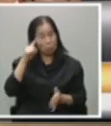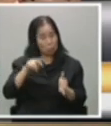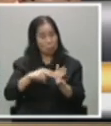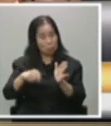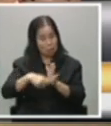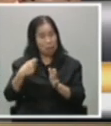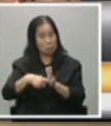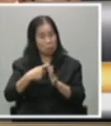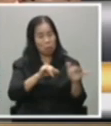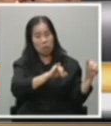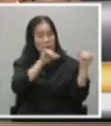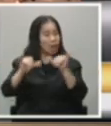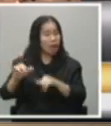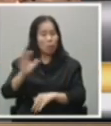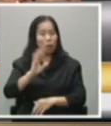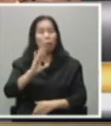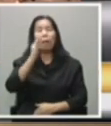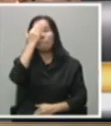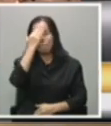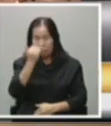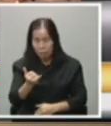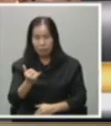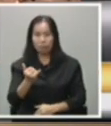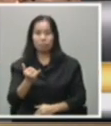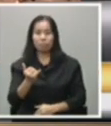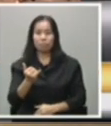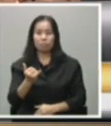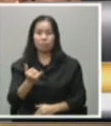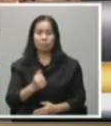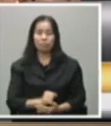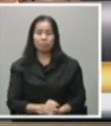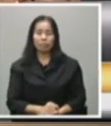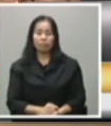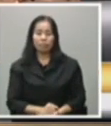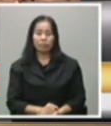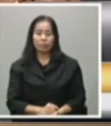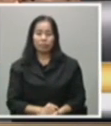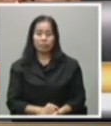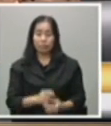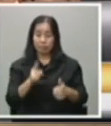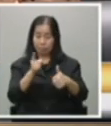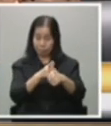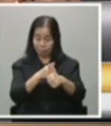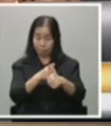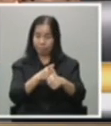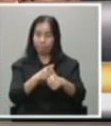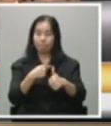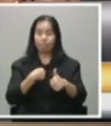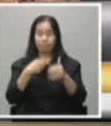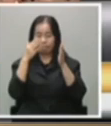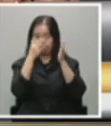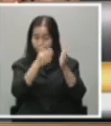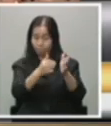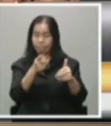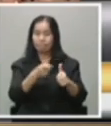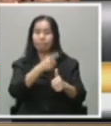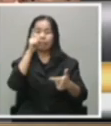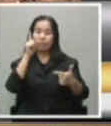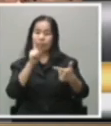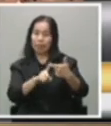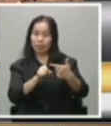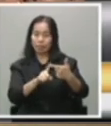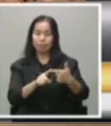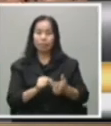มายกอุบัติเหตุขออยู่บ้านพักทหารฟรีได้นั่นเป็นเรื่องที่หนึ่งนะครับผมกล่าวหาท่านเรื่องหนึ่งเรื่องที่สองท่านประธานน